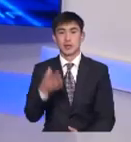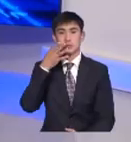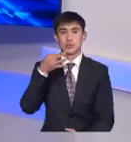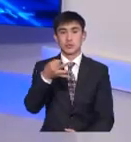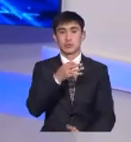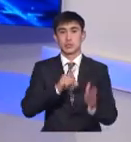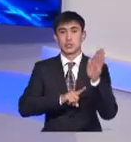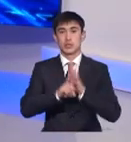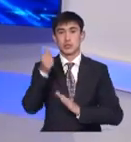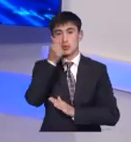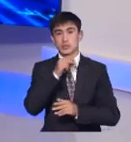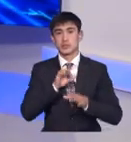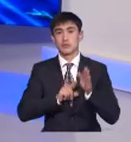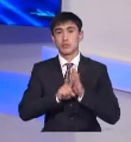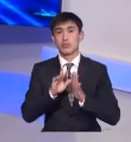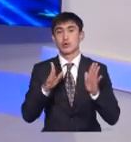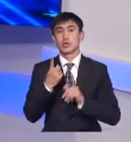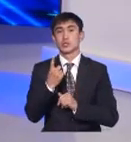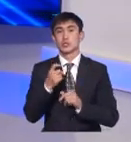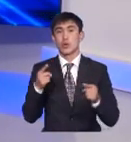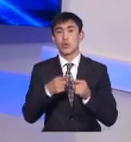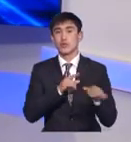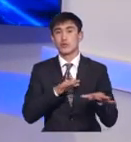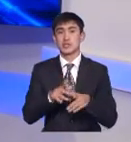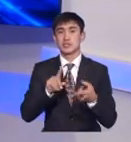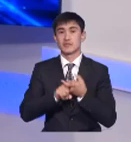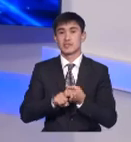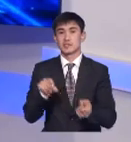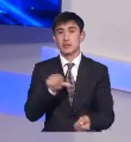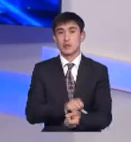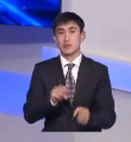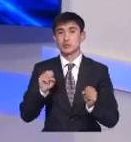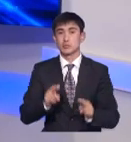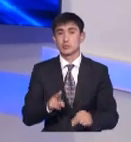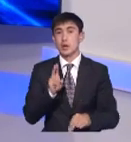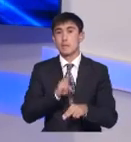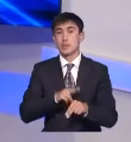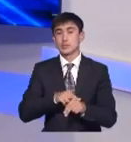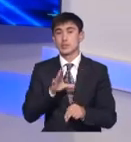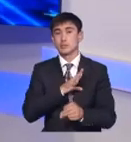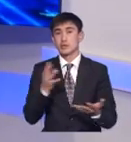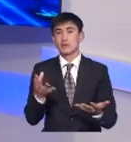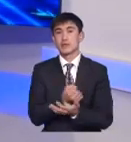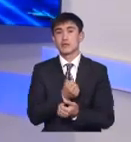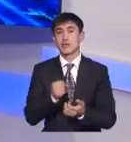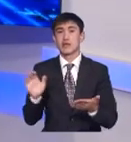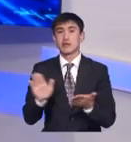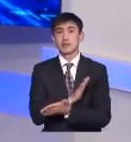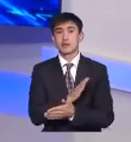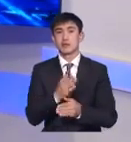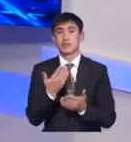В Алматинской области с начала года заведено более 100 уголовных дел, связанных с наркопреступностью. Полицией было выявлено